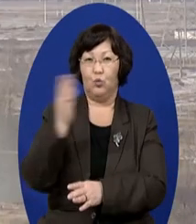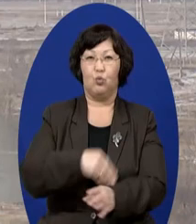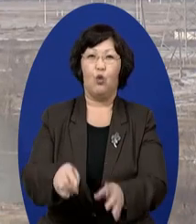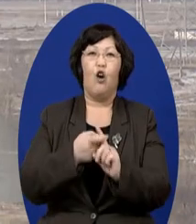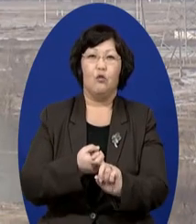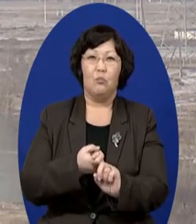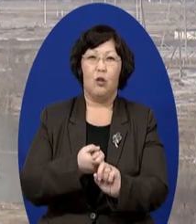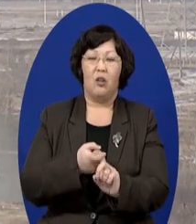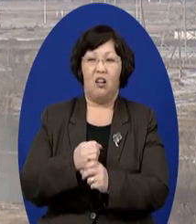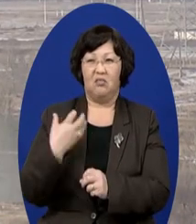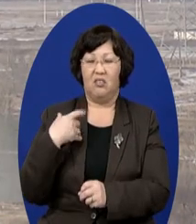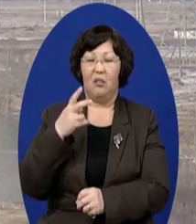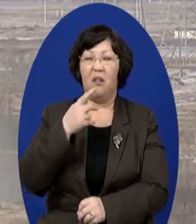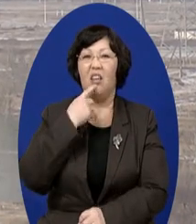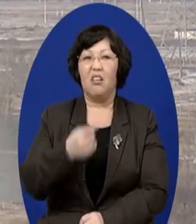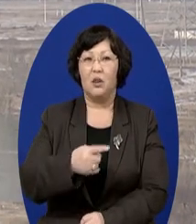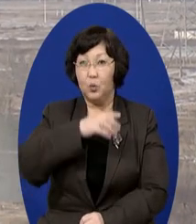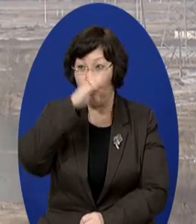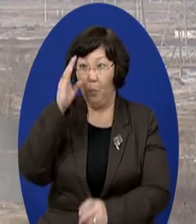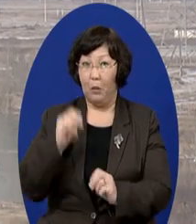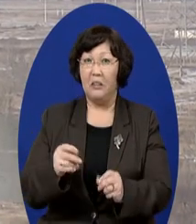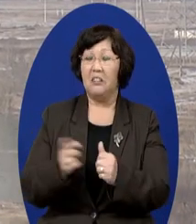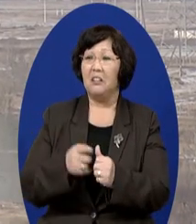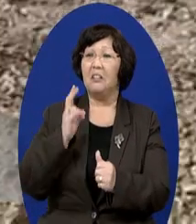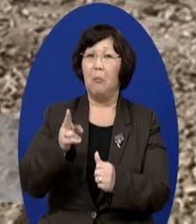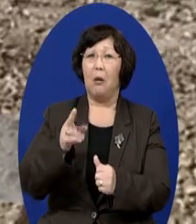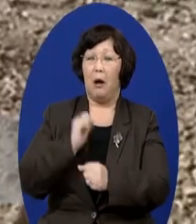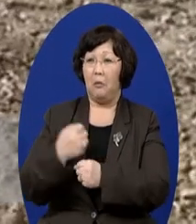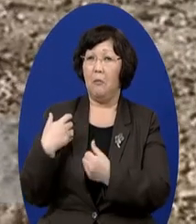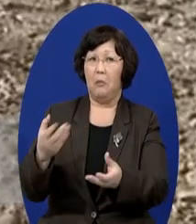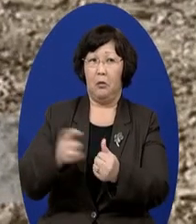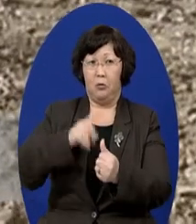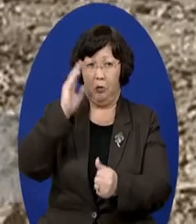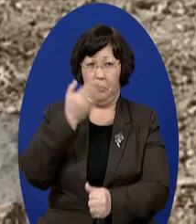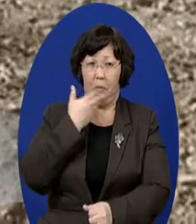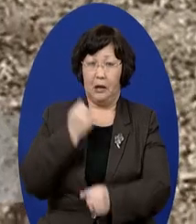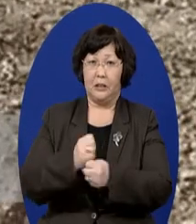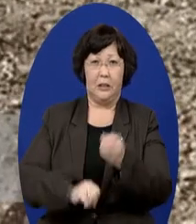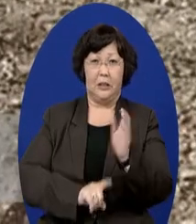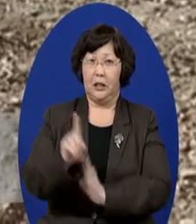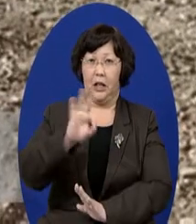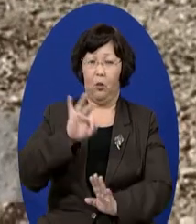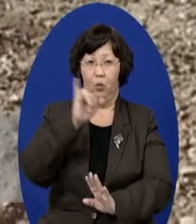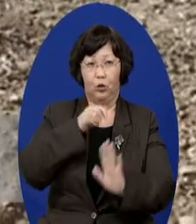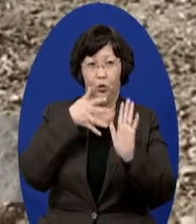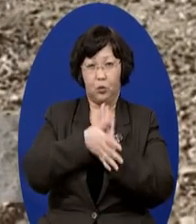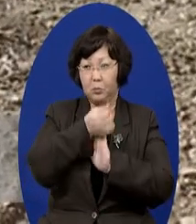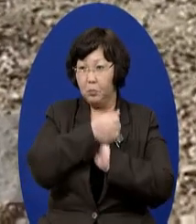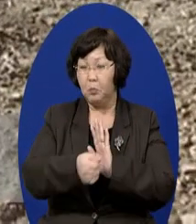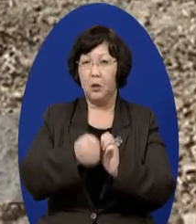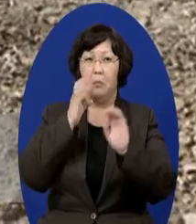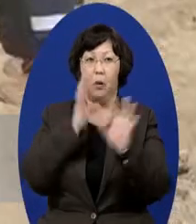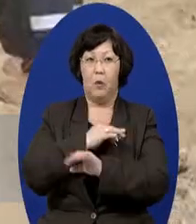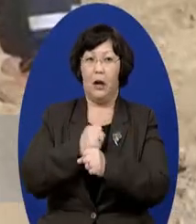байна. Цоны сар дондоо орчход байхад аль компани ажиллах нь тодорхойгүй. Ажил нь эхлээгүй явж байгаа улсын төсвийн бүтээн байгуулалтын ажлууд